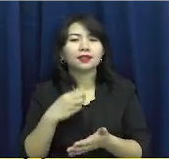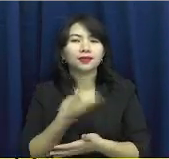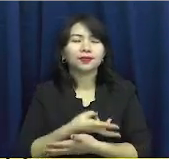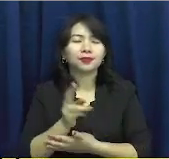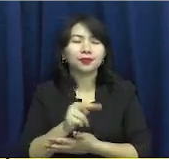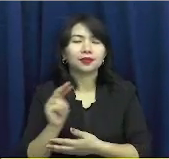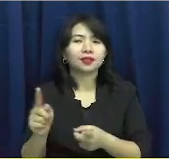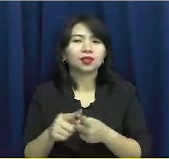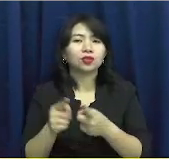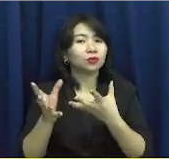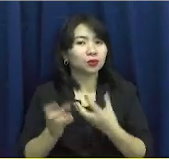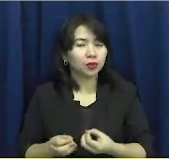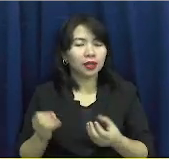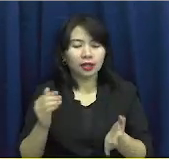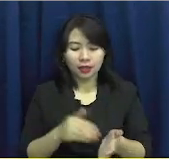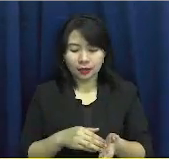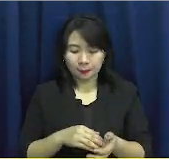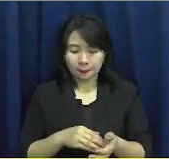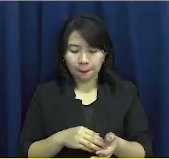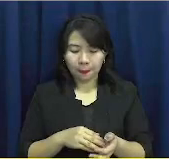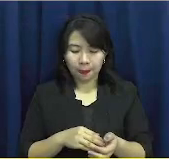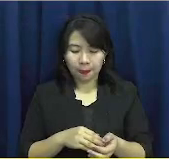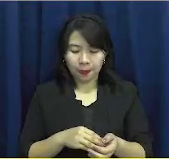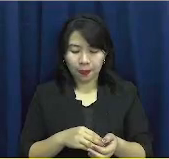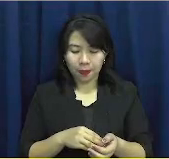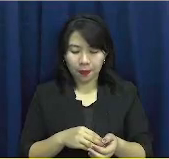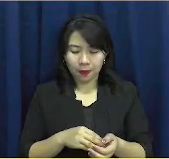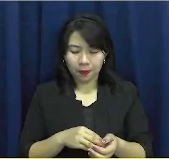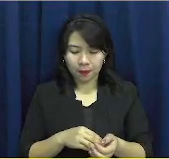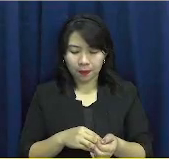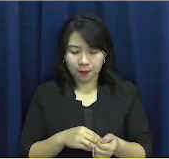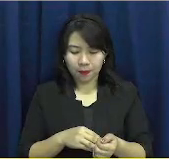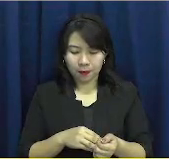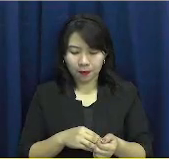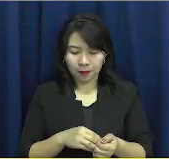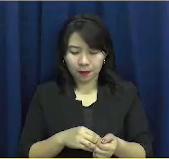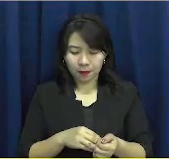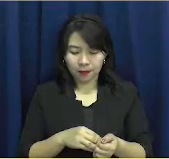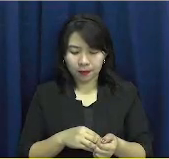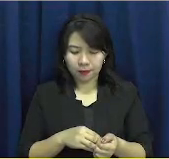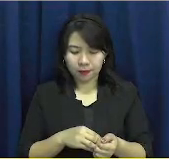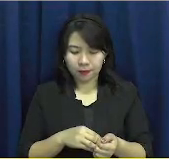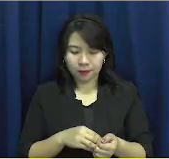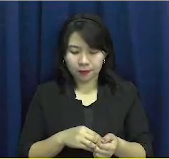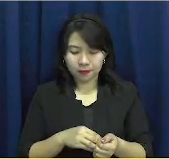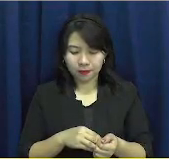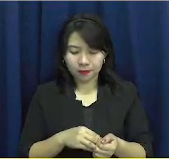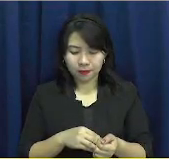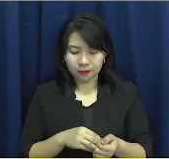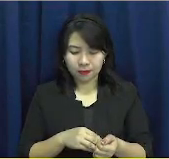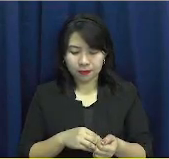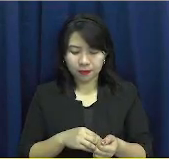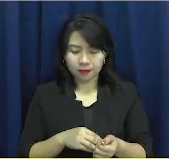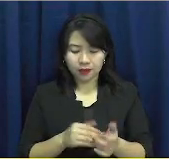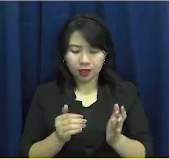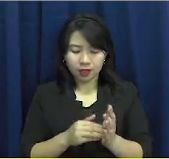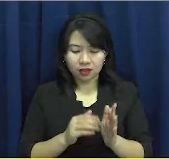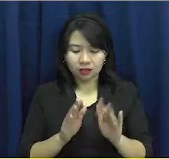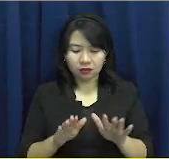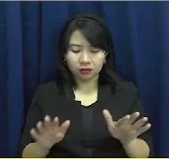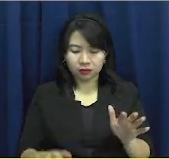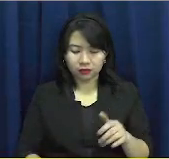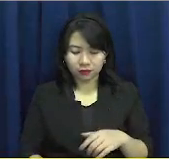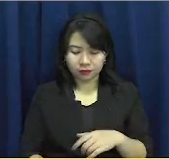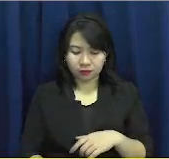that huwag tayong maging, at ito, maging sinasabi ng Biblia, children in understanding. You